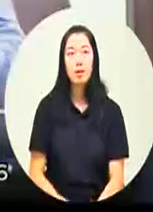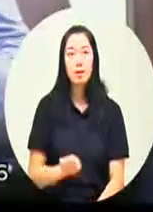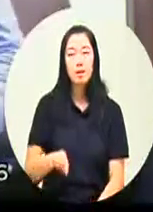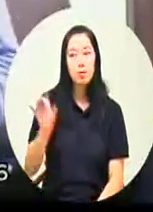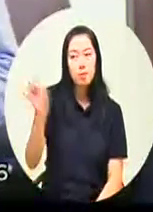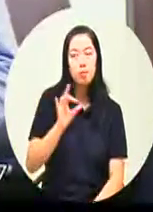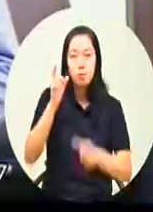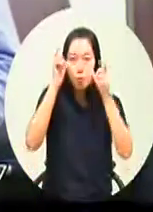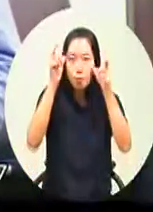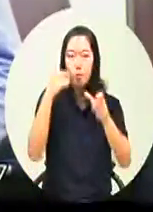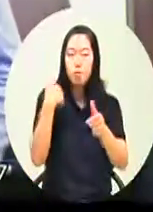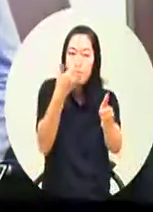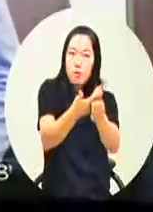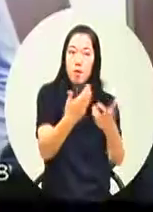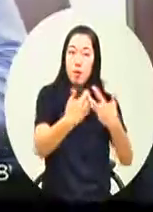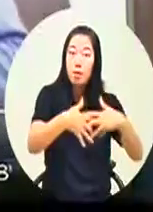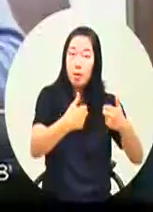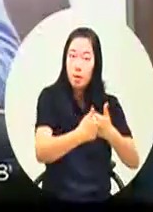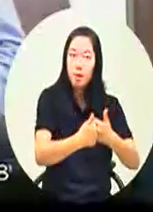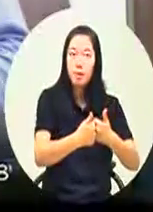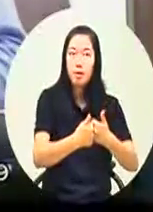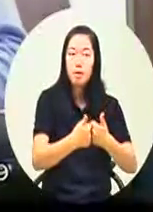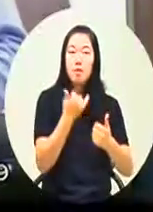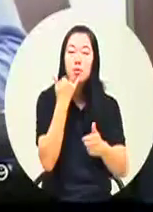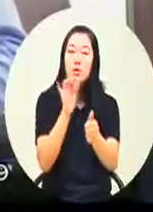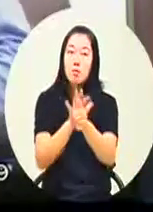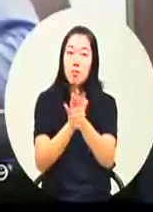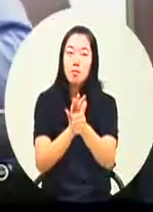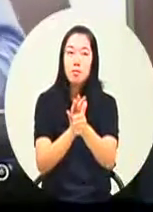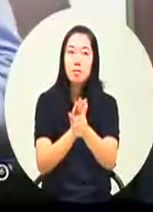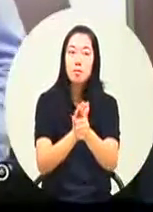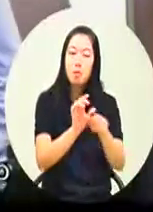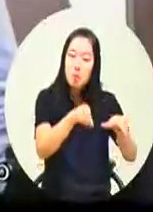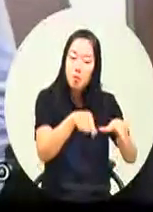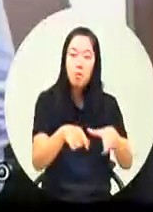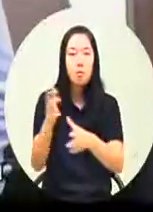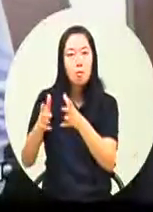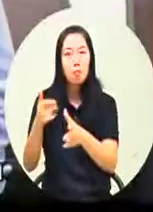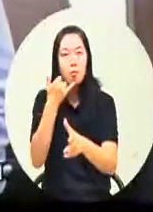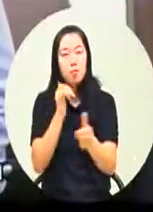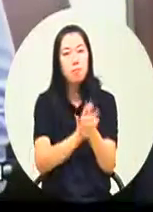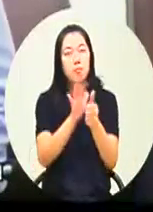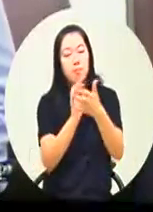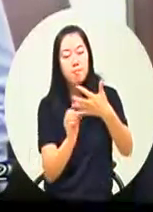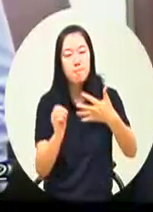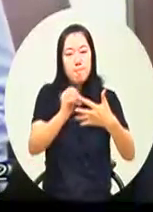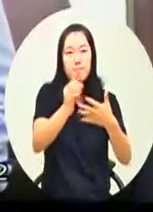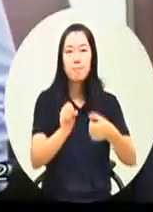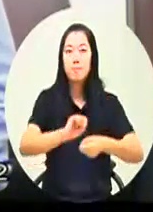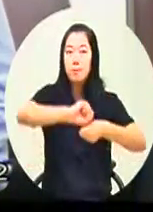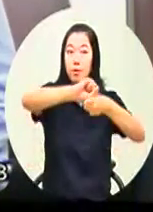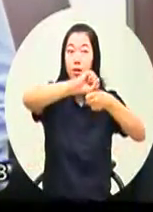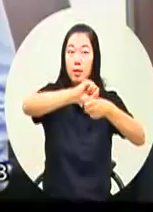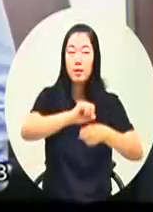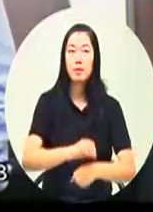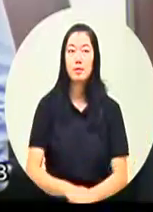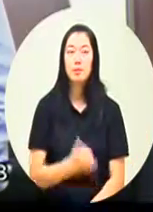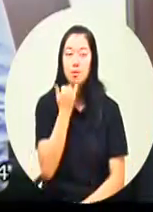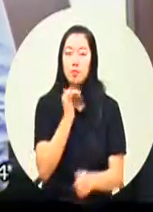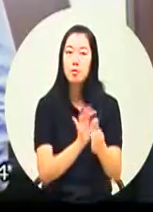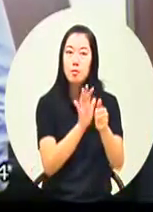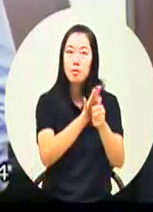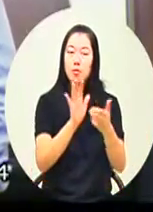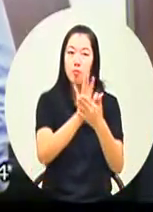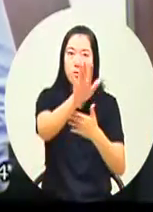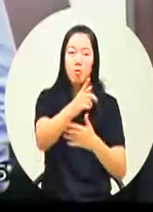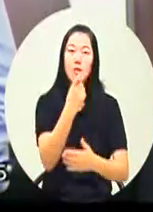雄提供这样的机会，让高雄又有很多产业能够赶快把它带上来，这是 带动另外一个新的一个未来